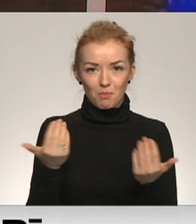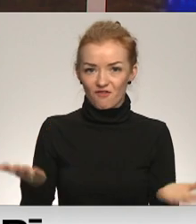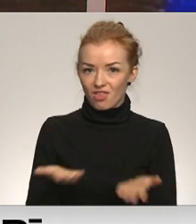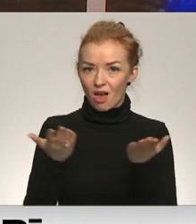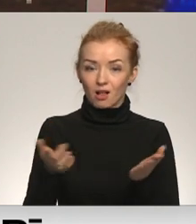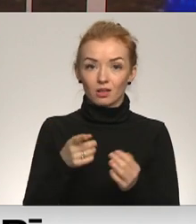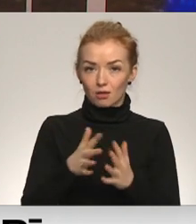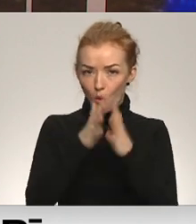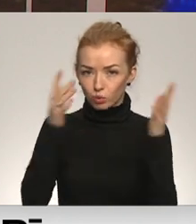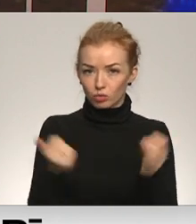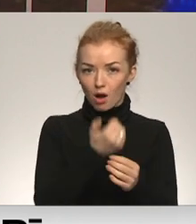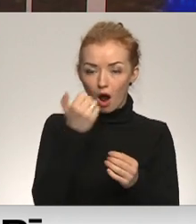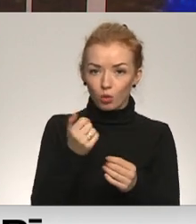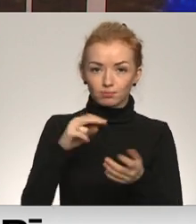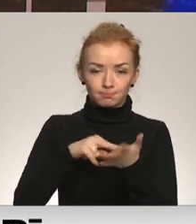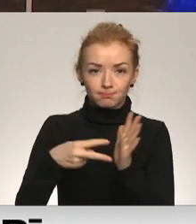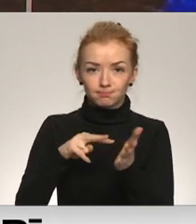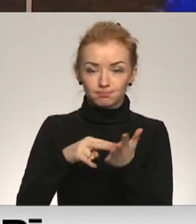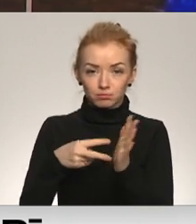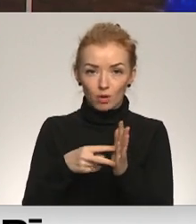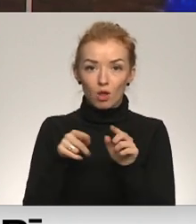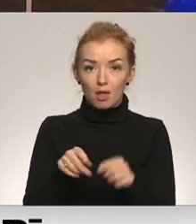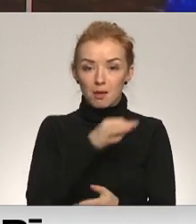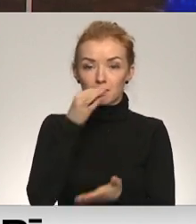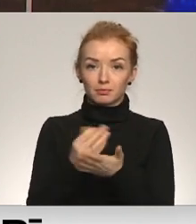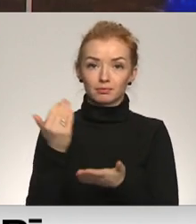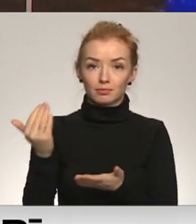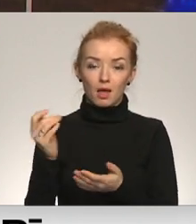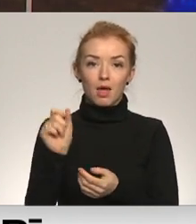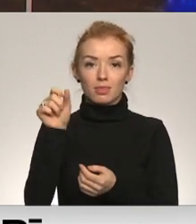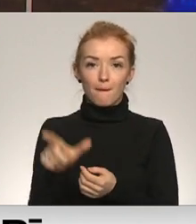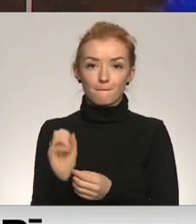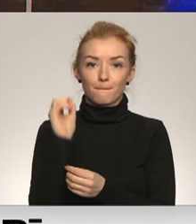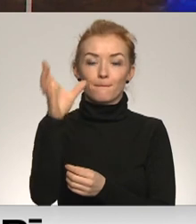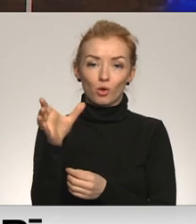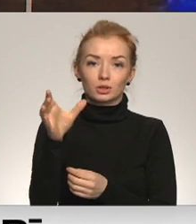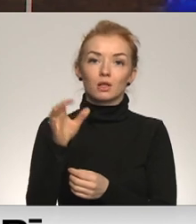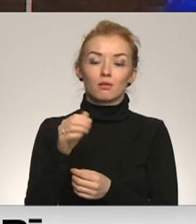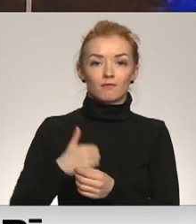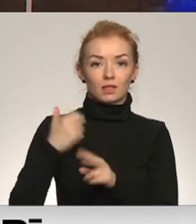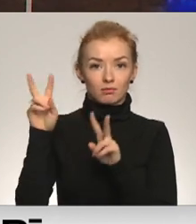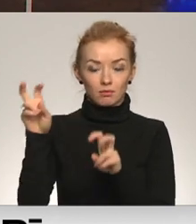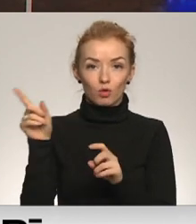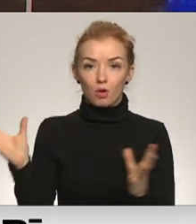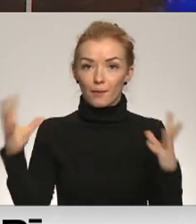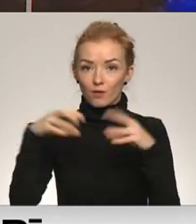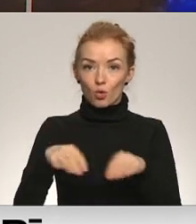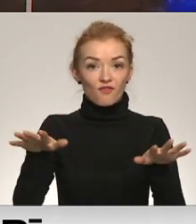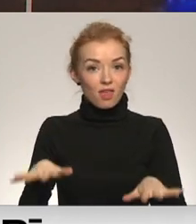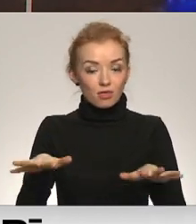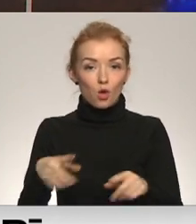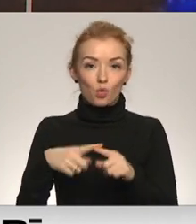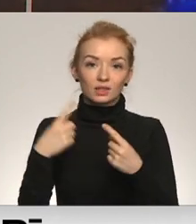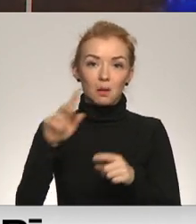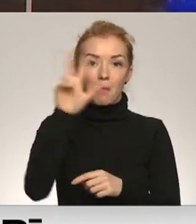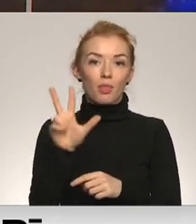ilga vairākus gadus. Jauno sistēmu pārvaldīs uzņēmums depozīta iepakojuma operators. Tajā ir apvienojušies vietējie un citu